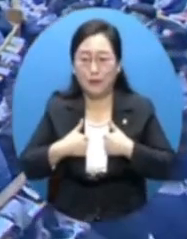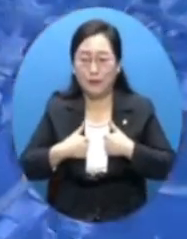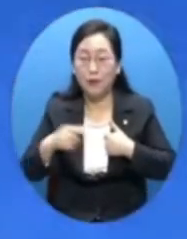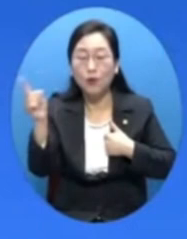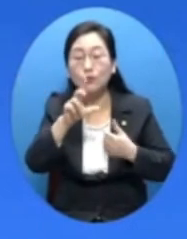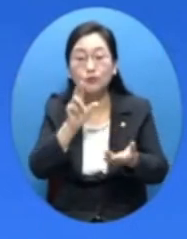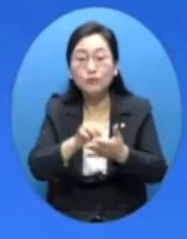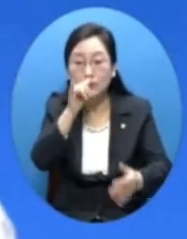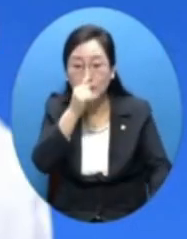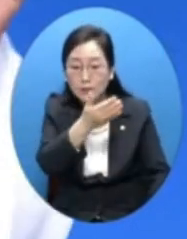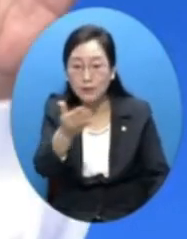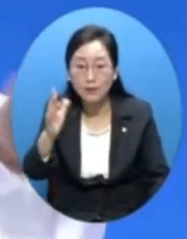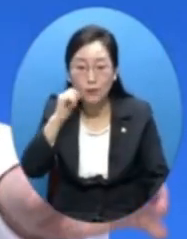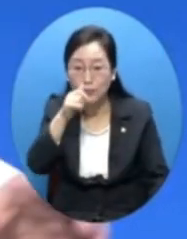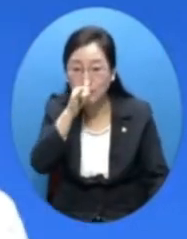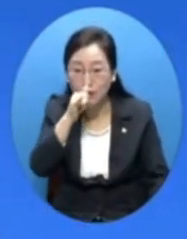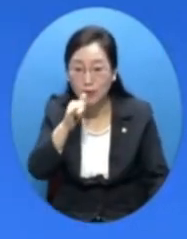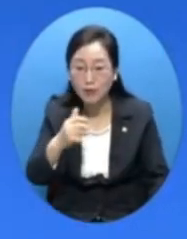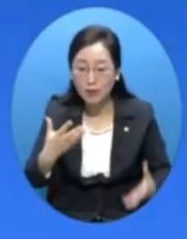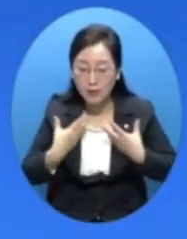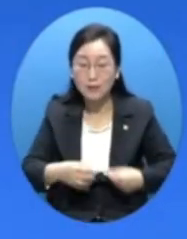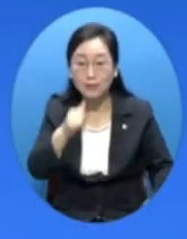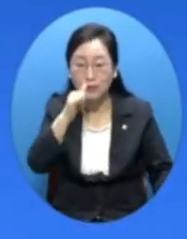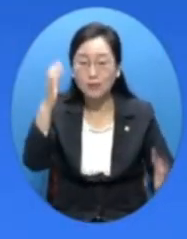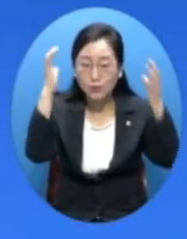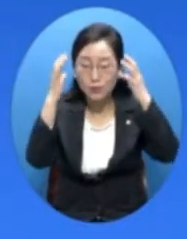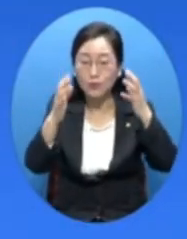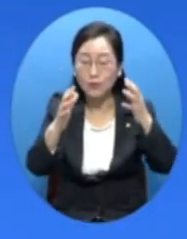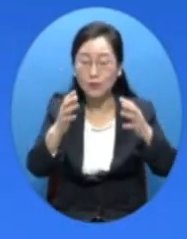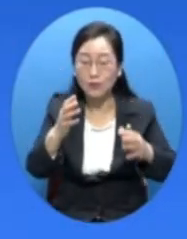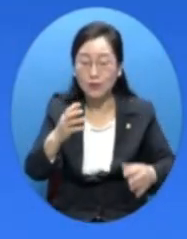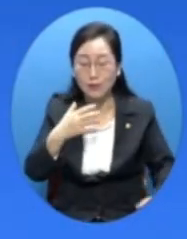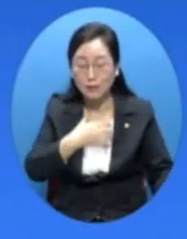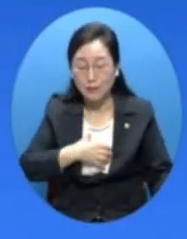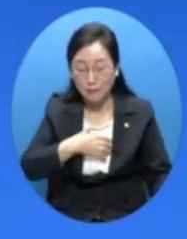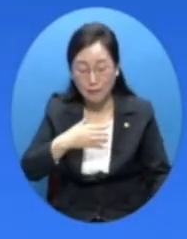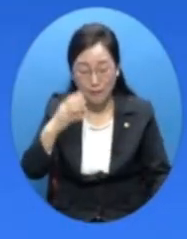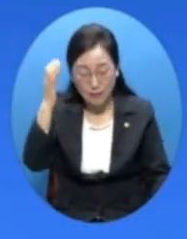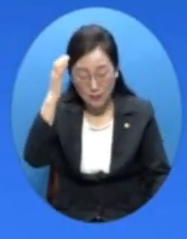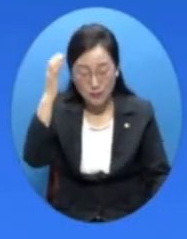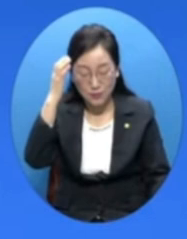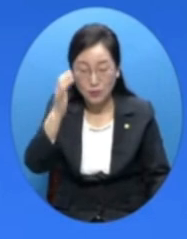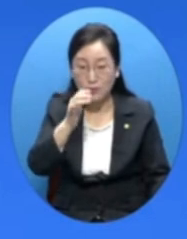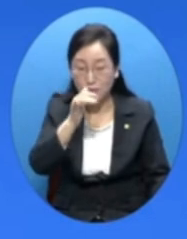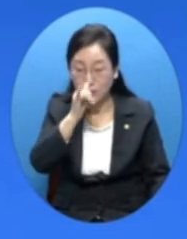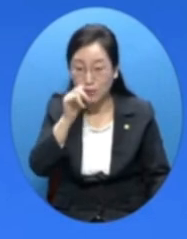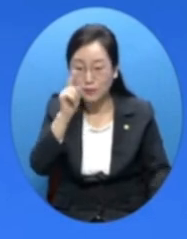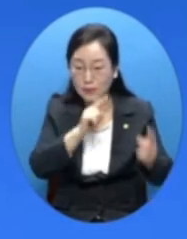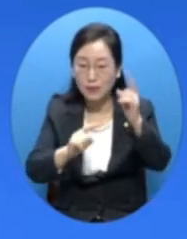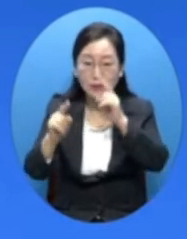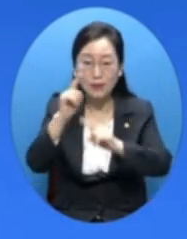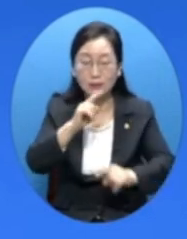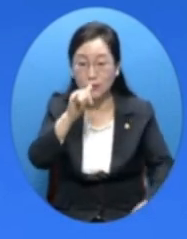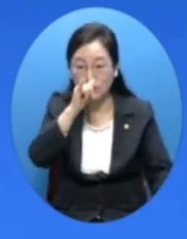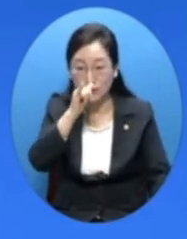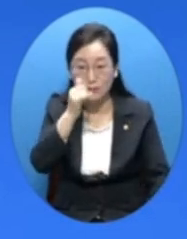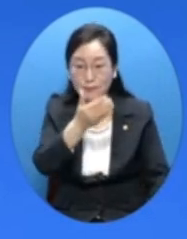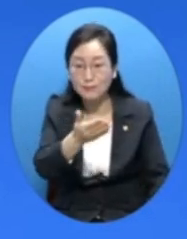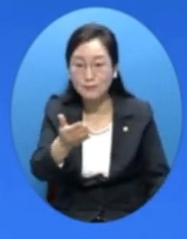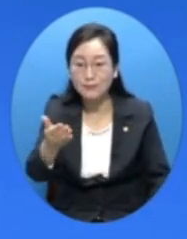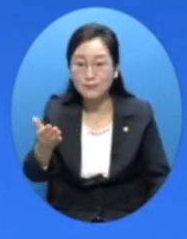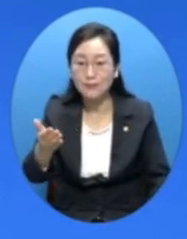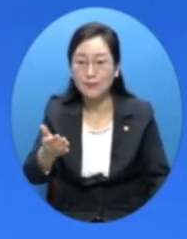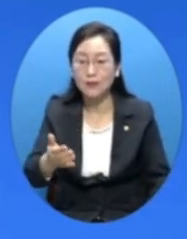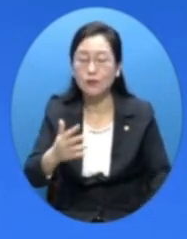어떤 어려움이 있습니까? 어떤 절병 가운데, 어떤 고통 가운데, 괴로움 가운데 지금 상처를 입고 쓰러져 계십니까?